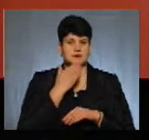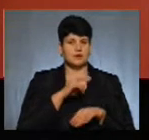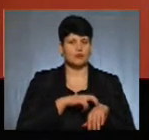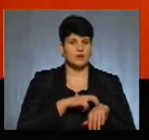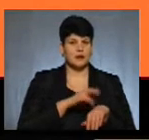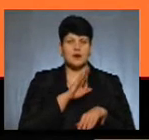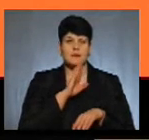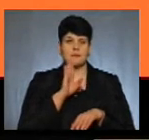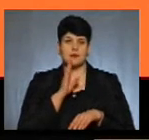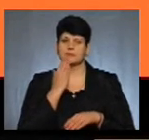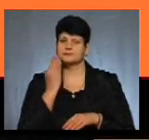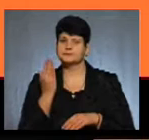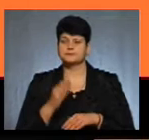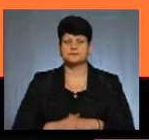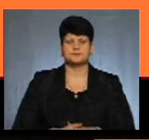мами.